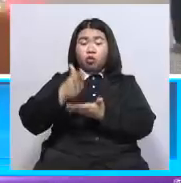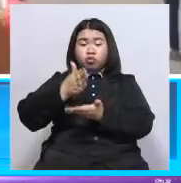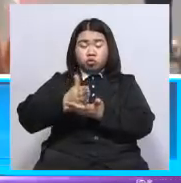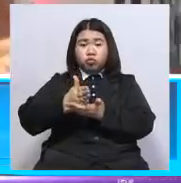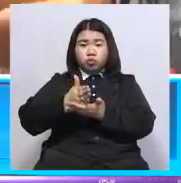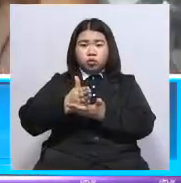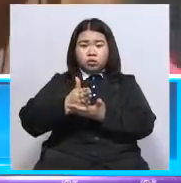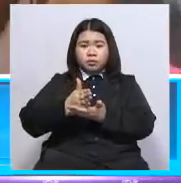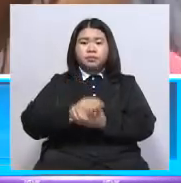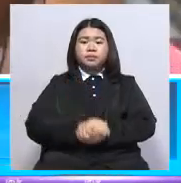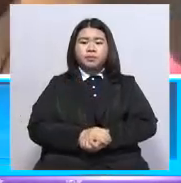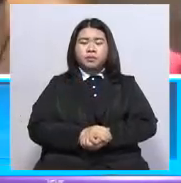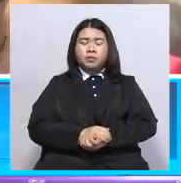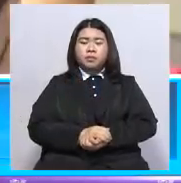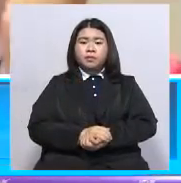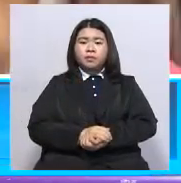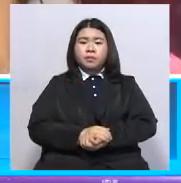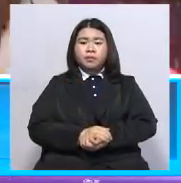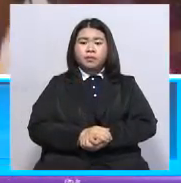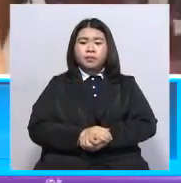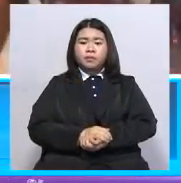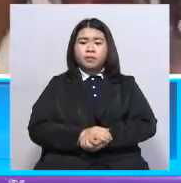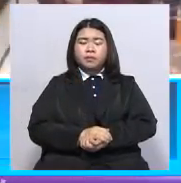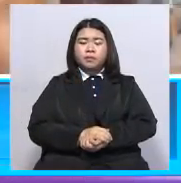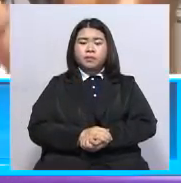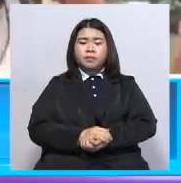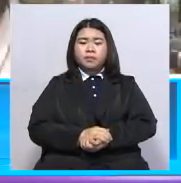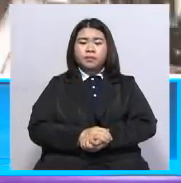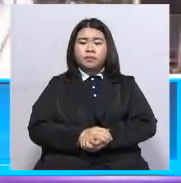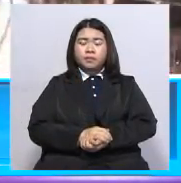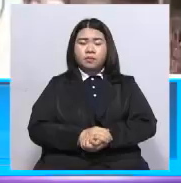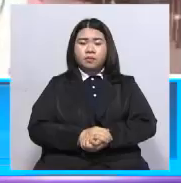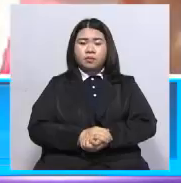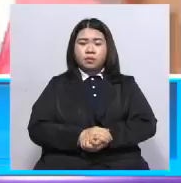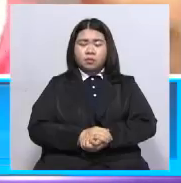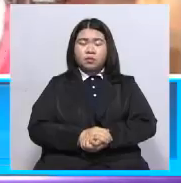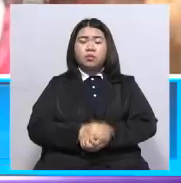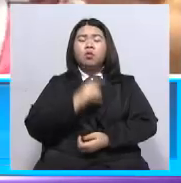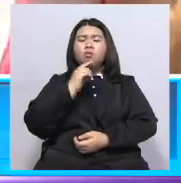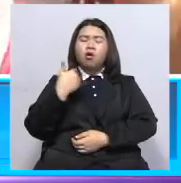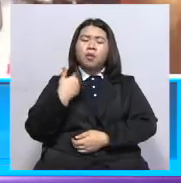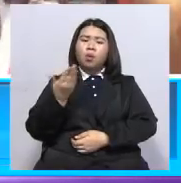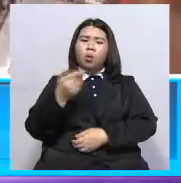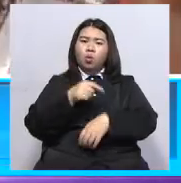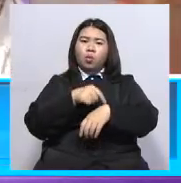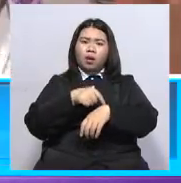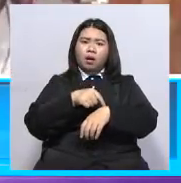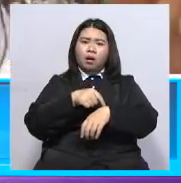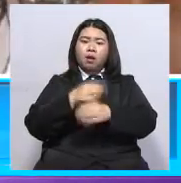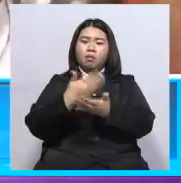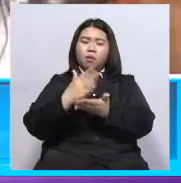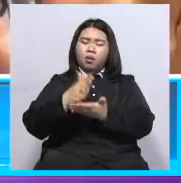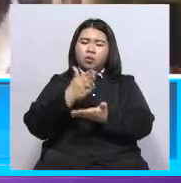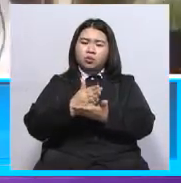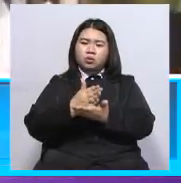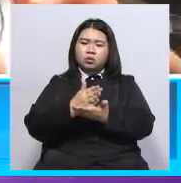ให้ธนาคารกลางนี้เนี่ยได้มีการขยายระยะเวลาในการพักชำระนะคะอยู่ที่3